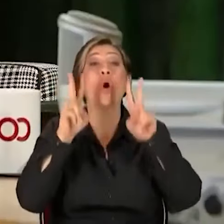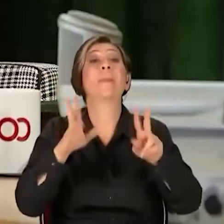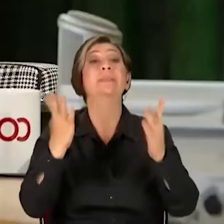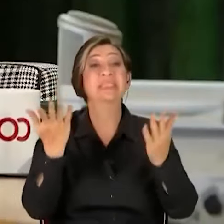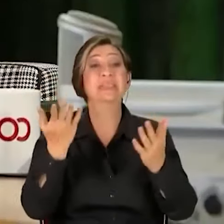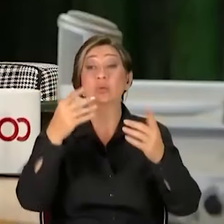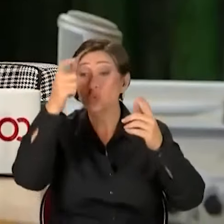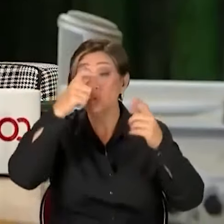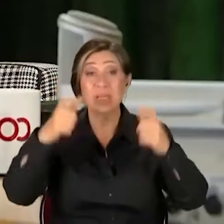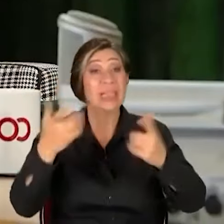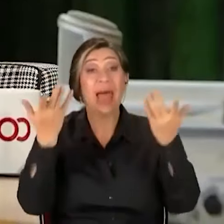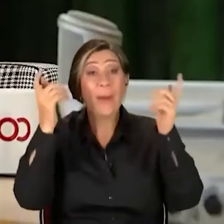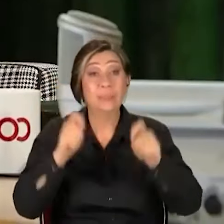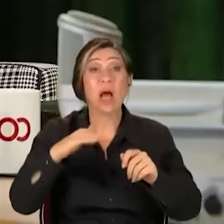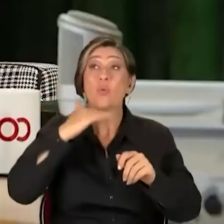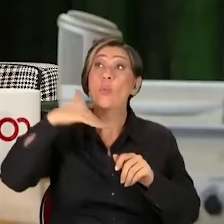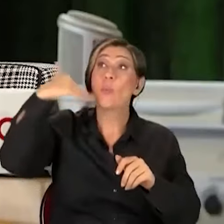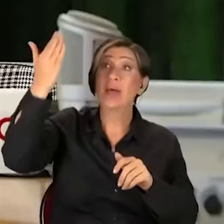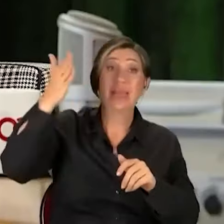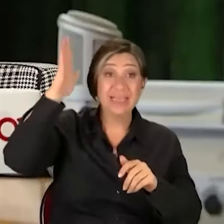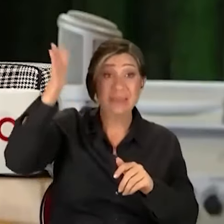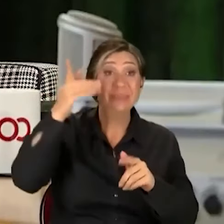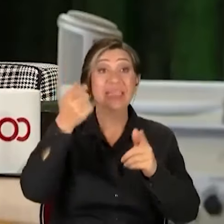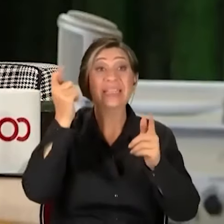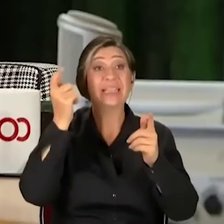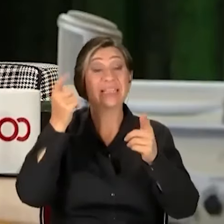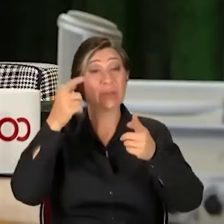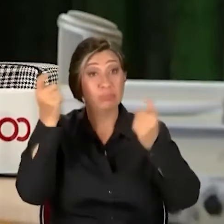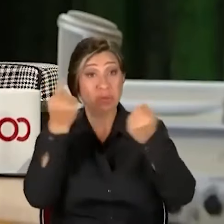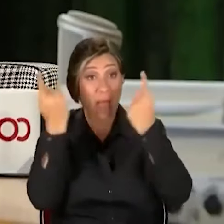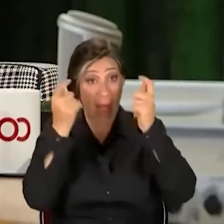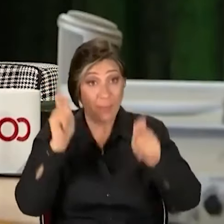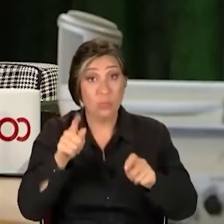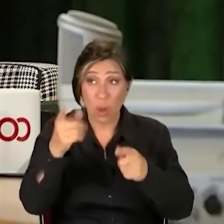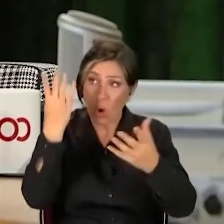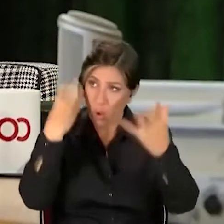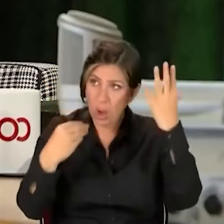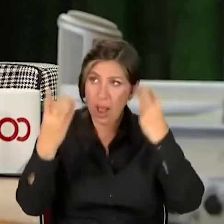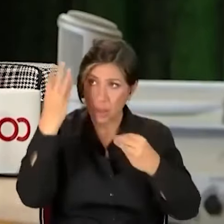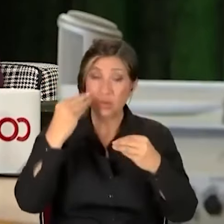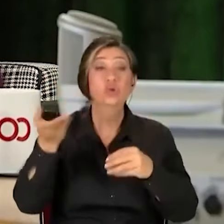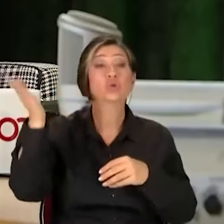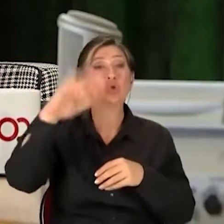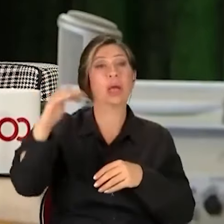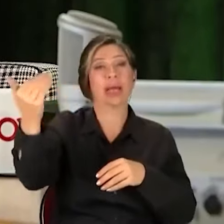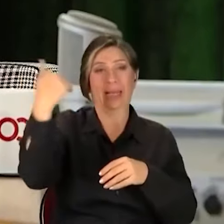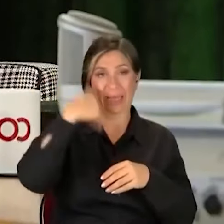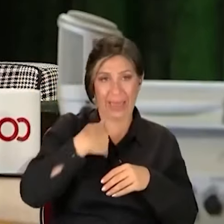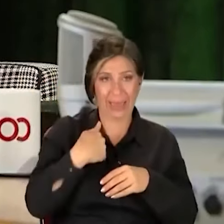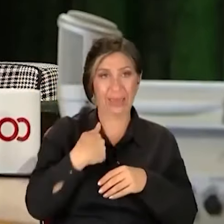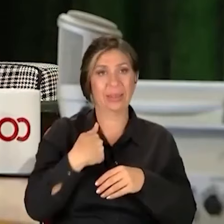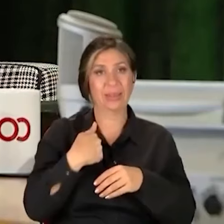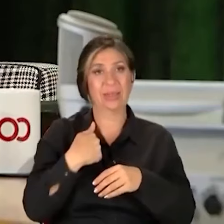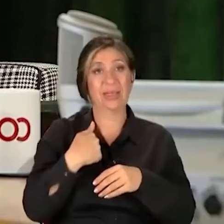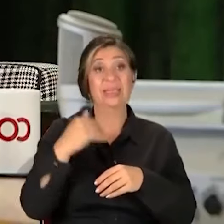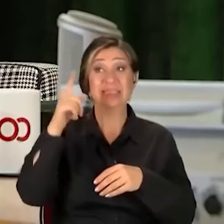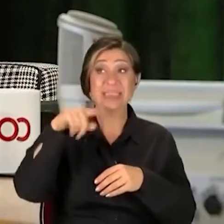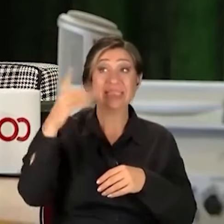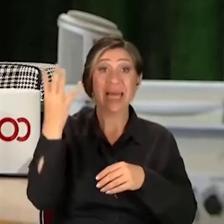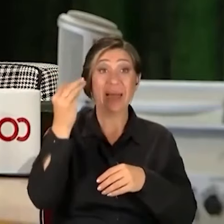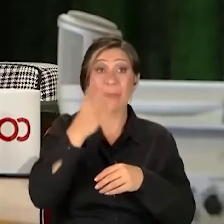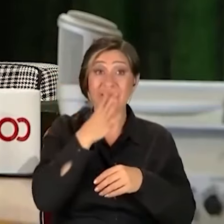yapılmış? Hatta yurt dışına gidip sizi temsil etmiş işler olmuş. Bunları öğrenin. Ondan sonra gelin, hani siz daha